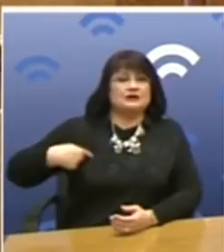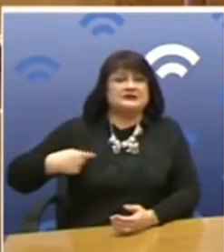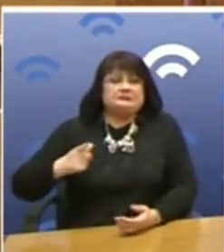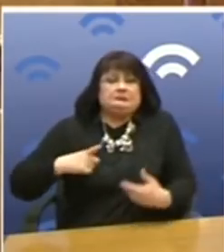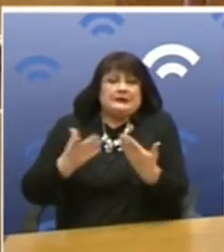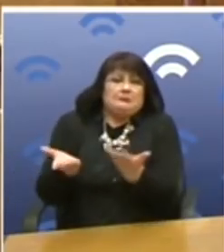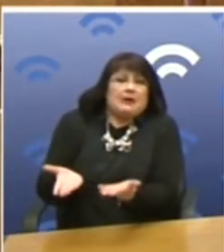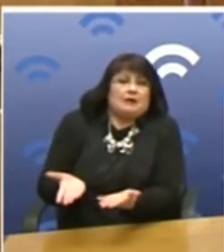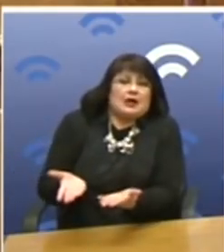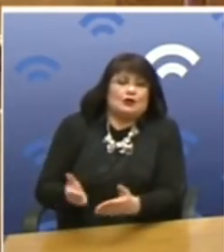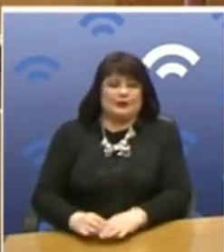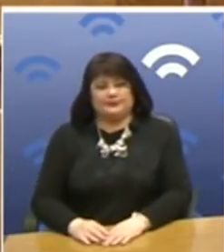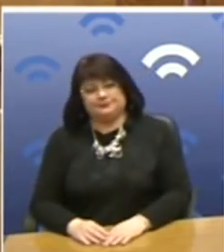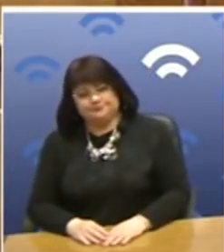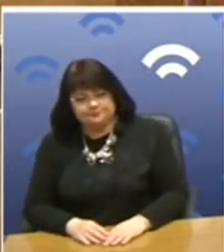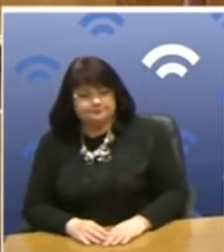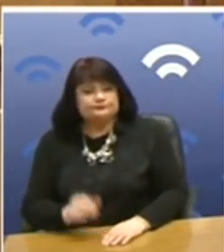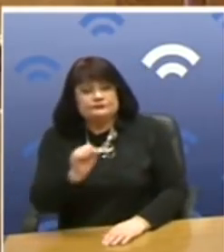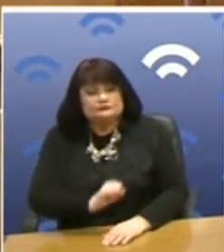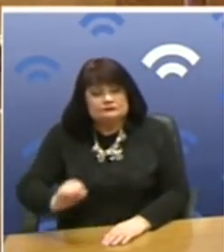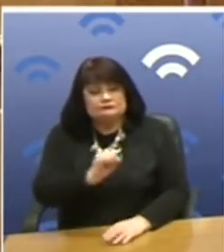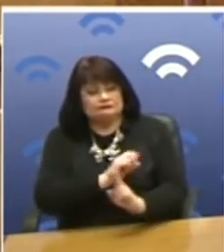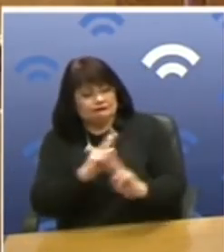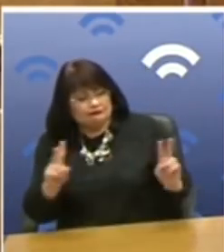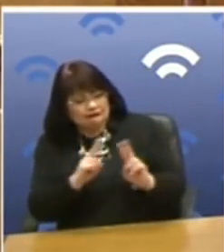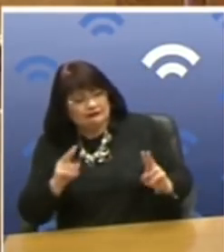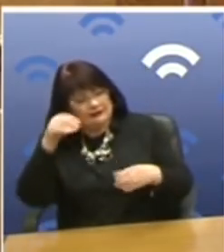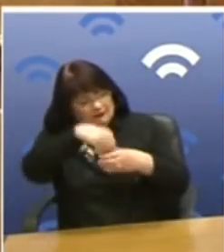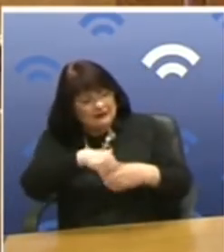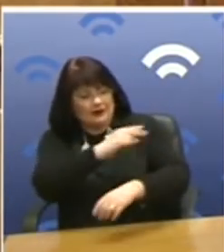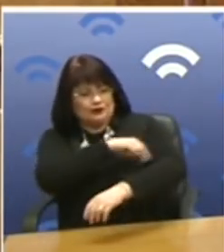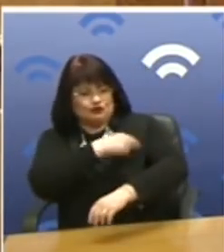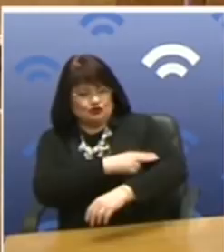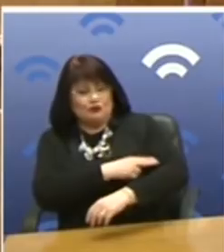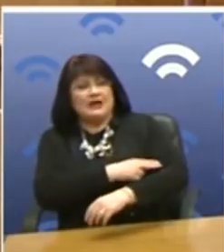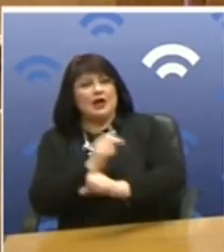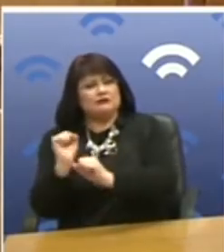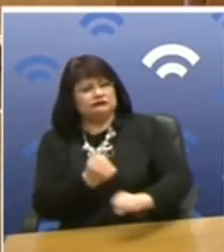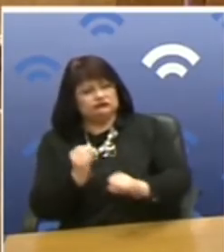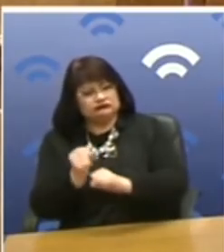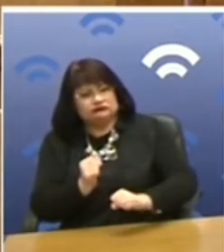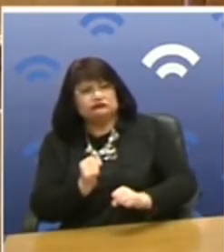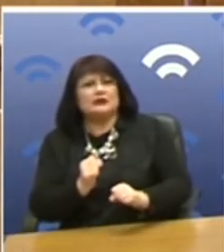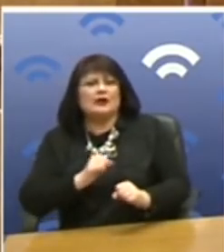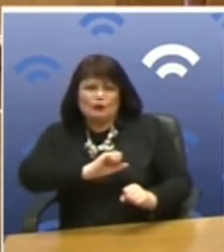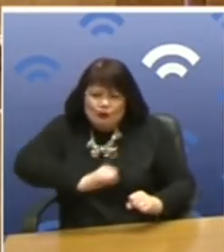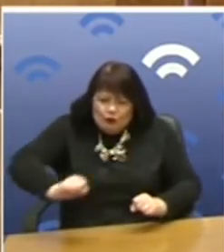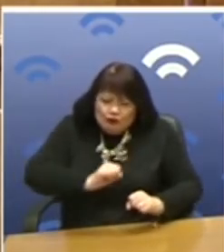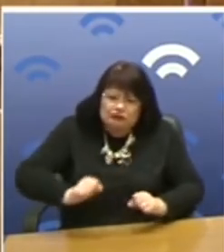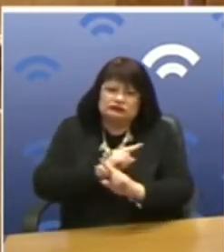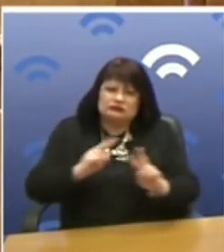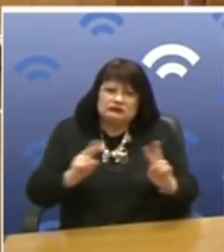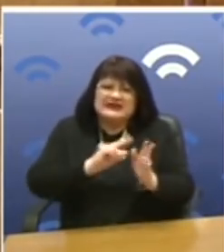στιγμή οι εργαζόμενοι στην καθαριότητα σε νοσοκομεία παραμένουν απλήρωτοι για μήνες. Τελειώνουν